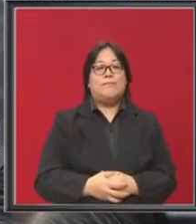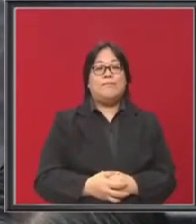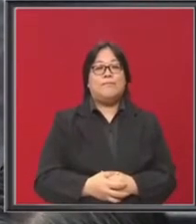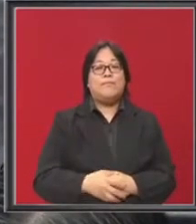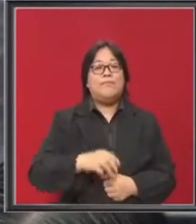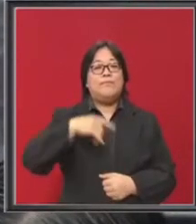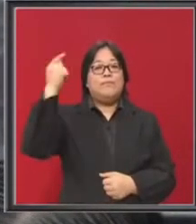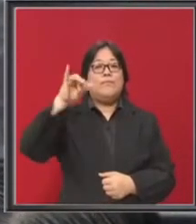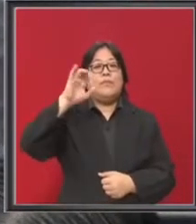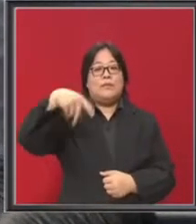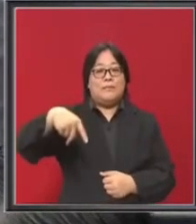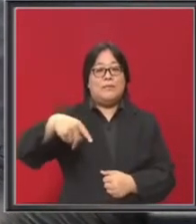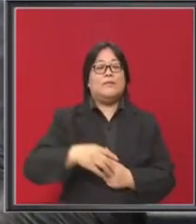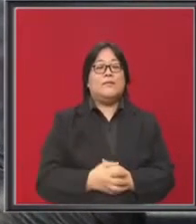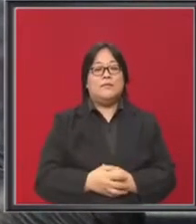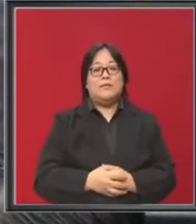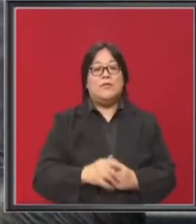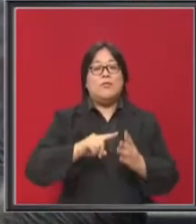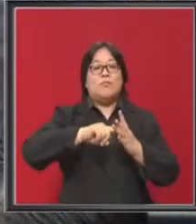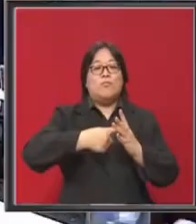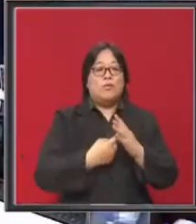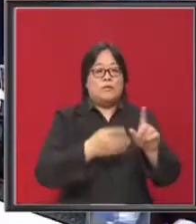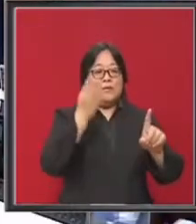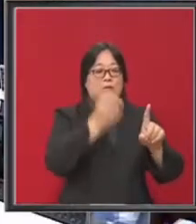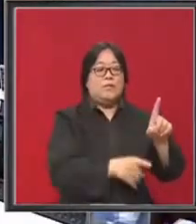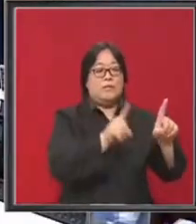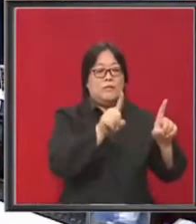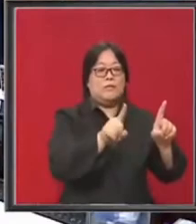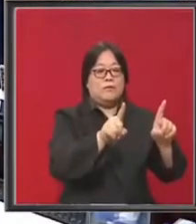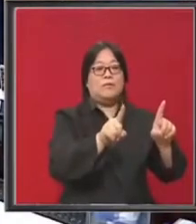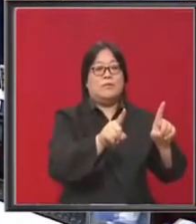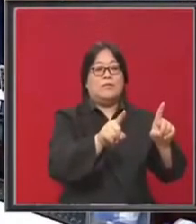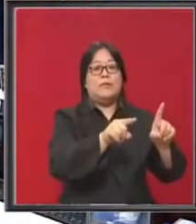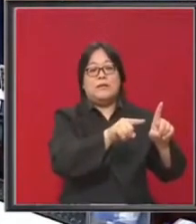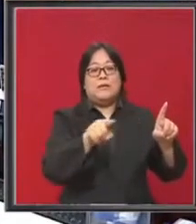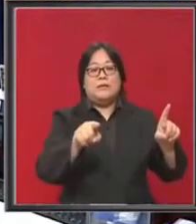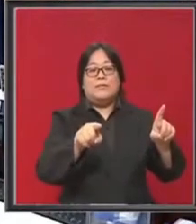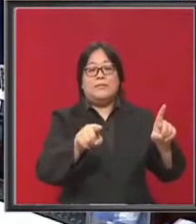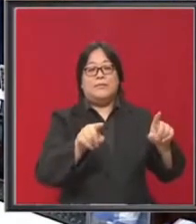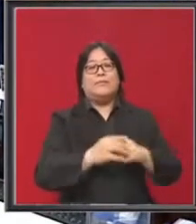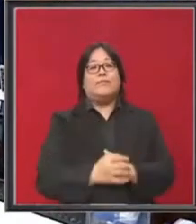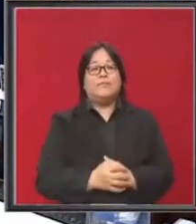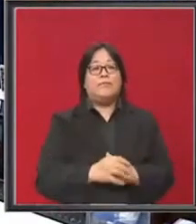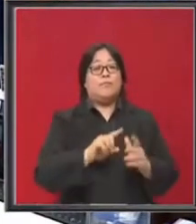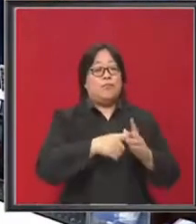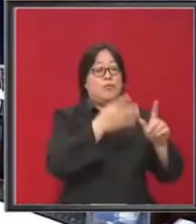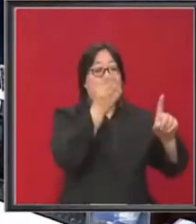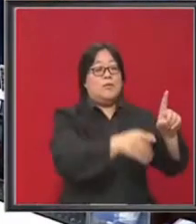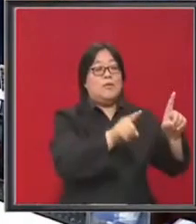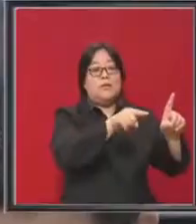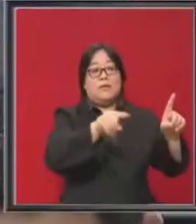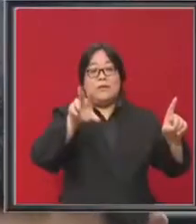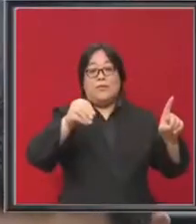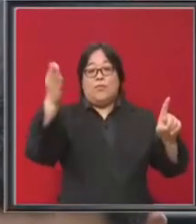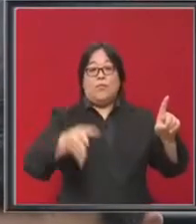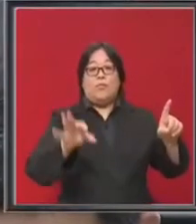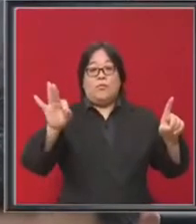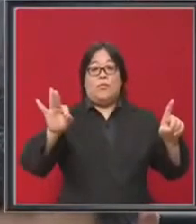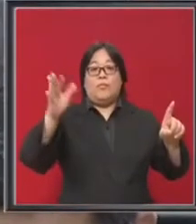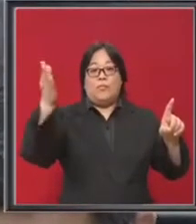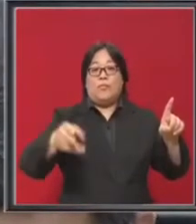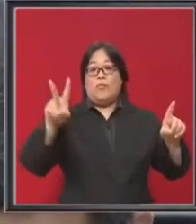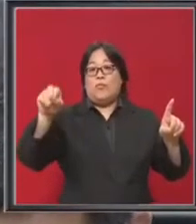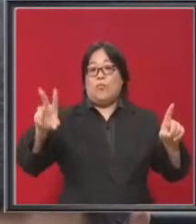a trip ketua eh berjemur pada Januari 30 Sep mulut Januari sehingga 30september